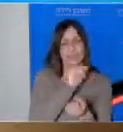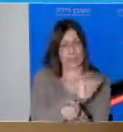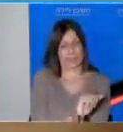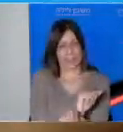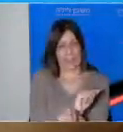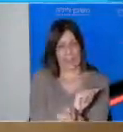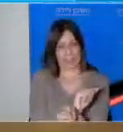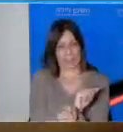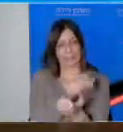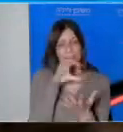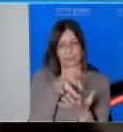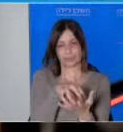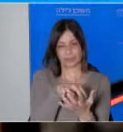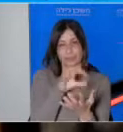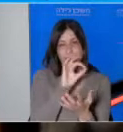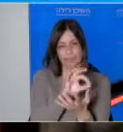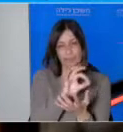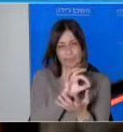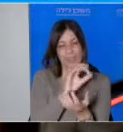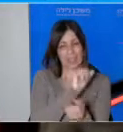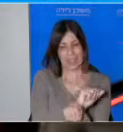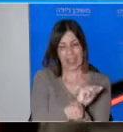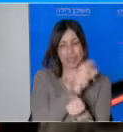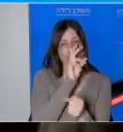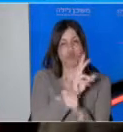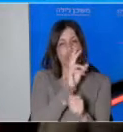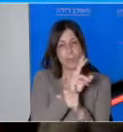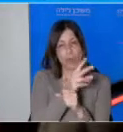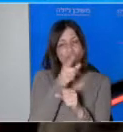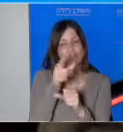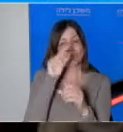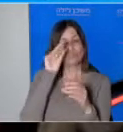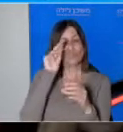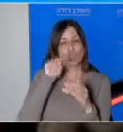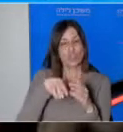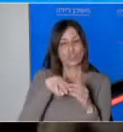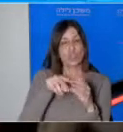כלא, מתקן למעשה שמור, שמחזיקים הקורדים